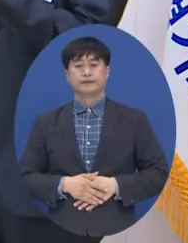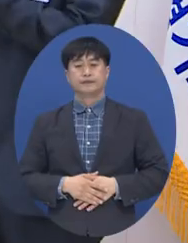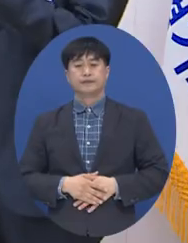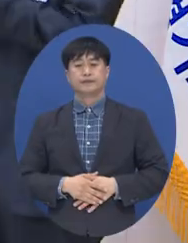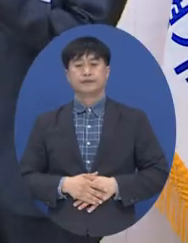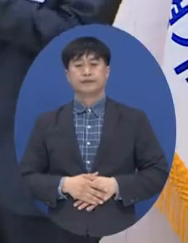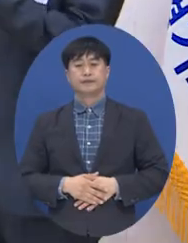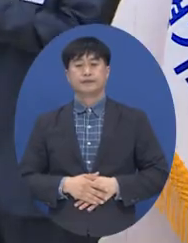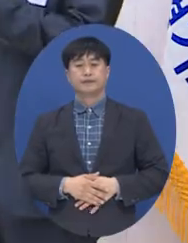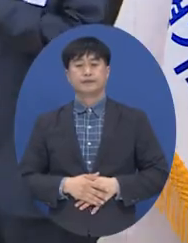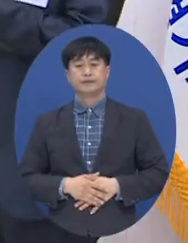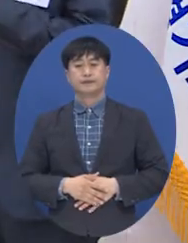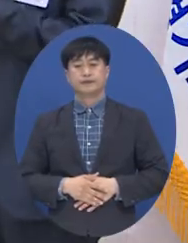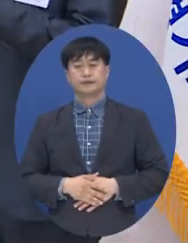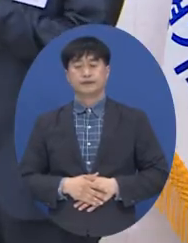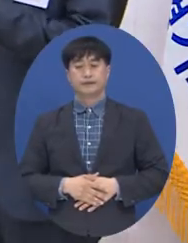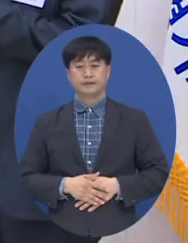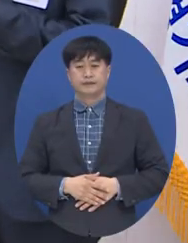에 김태 입니다